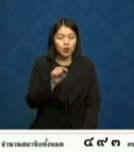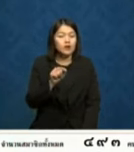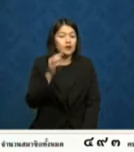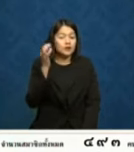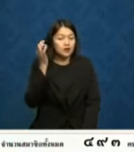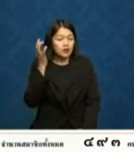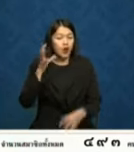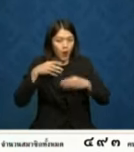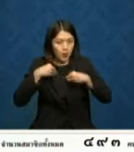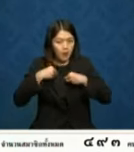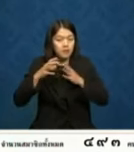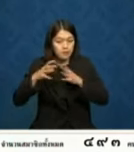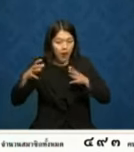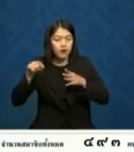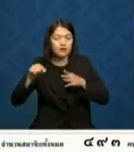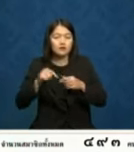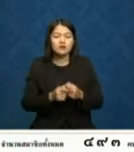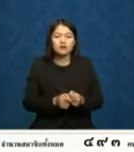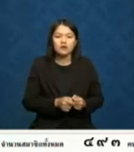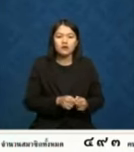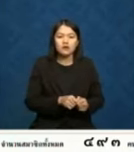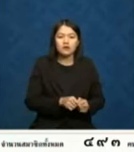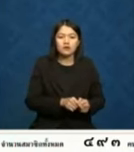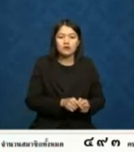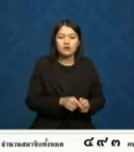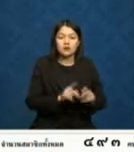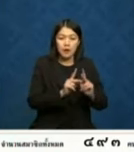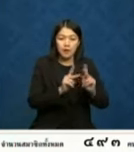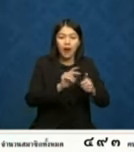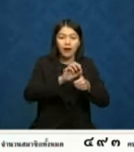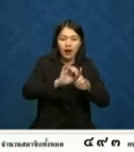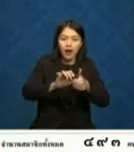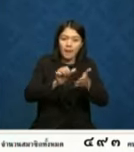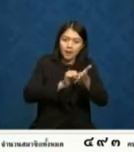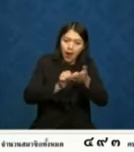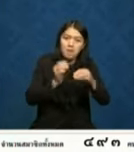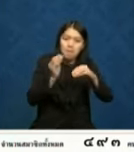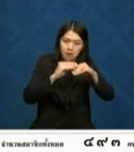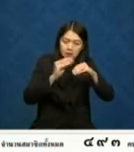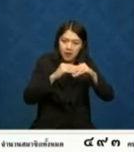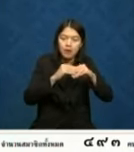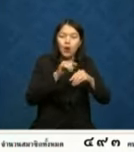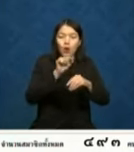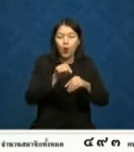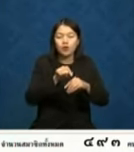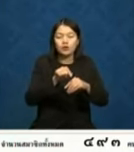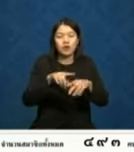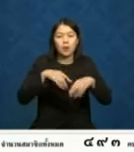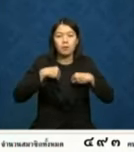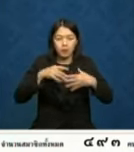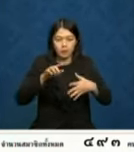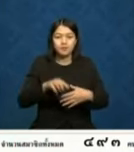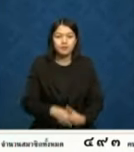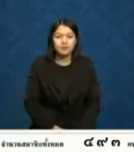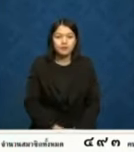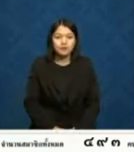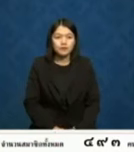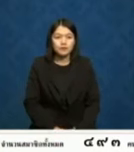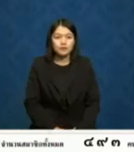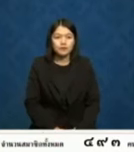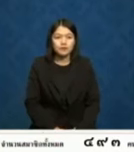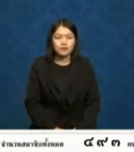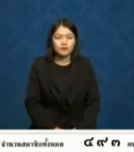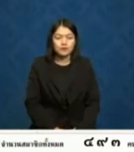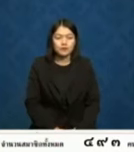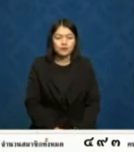ถ้าเห็นด้วยกับกรรมาธิการที่สงวนความเห็นและผู้ไปยุติสความเห็นคุณณากดปุ่มไม่เห็นด้วยนะครับแล้ว